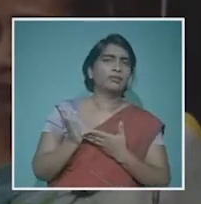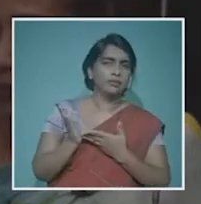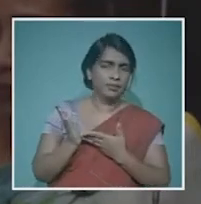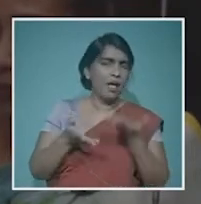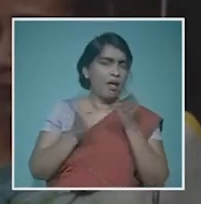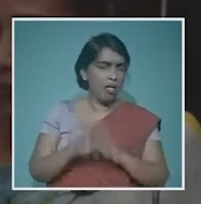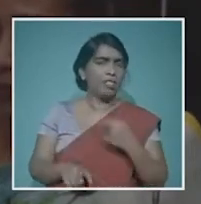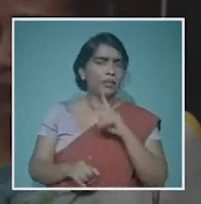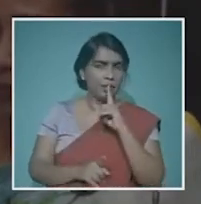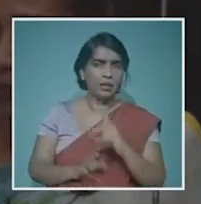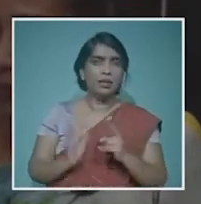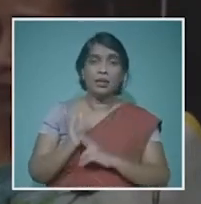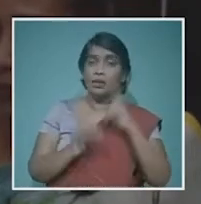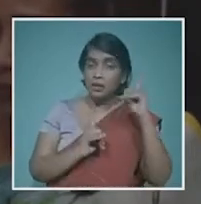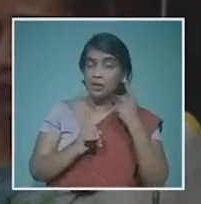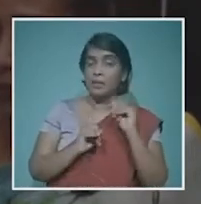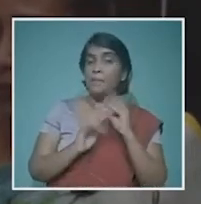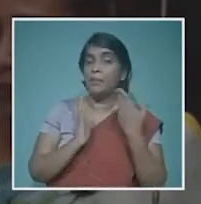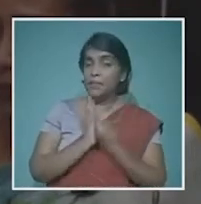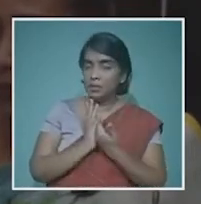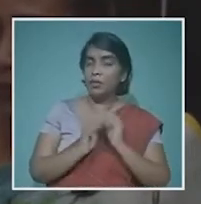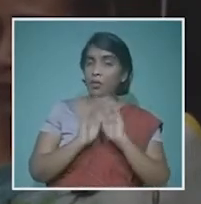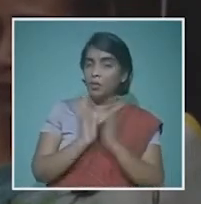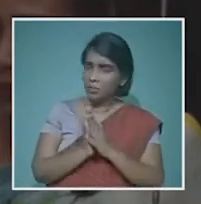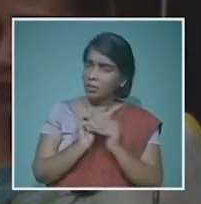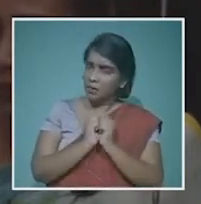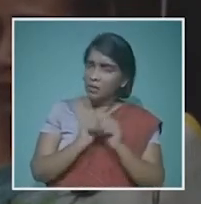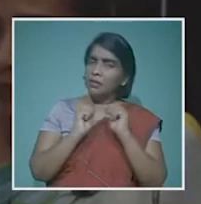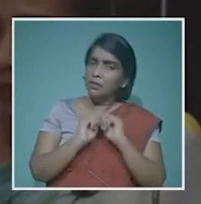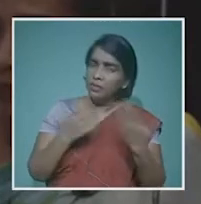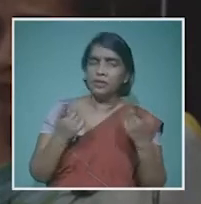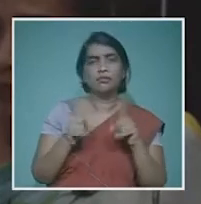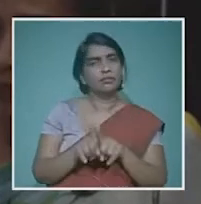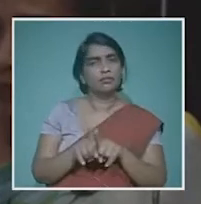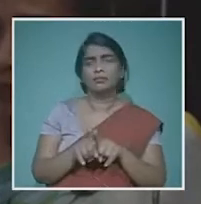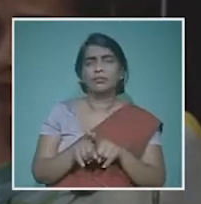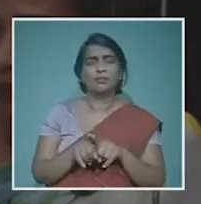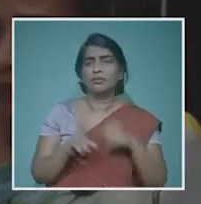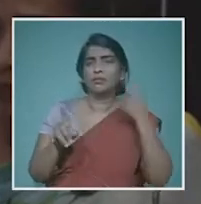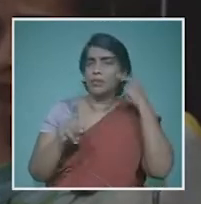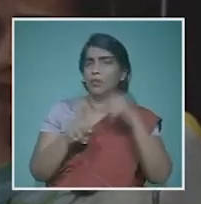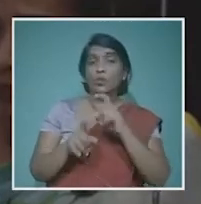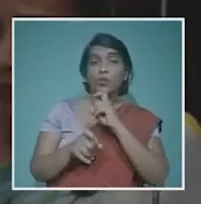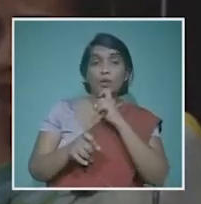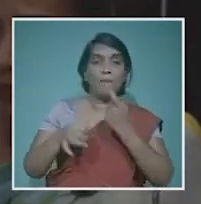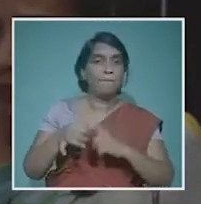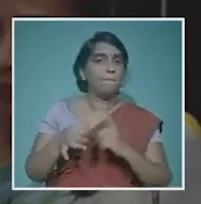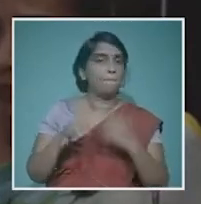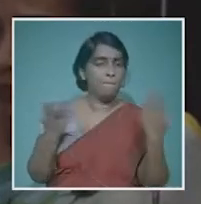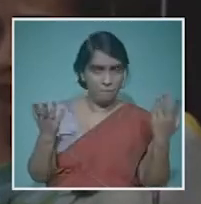කියලා තියෙන්නේ. ජාතික ප්‍රතිපත්ති සහ මූලධර්ම ඉටු කළත් එකයි නොකළත් එකයි කිසිම අධිකාරණයක ප්‍රශ්න කරන්න බෑ. එහෙනම්